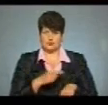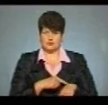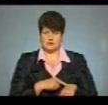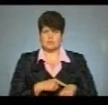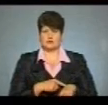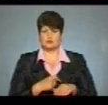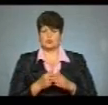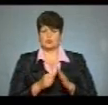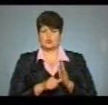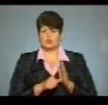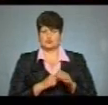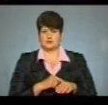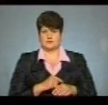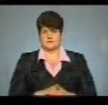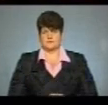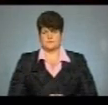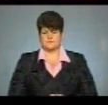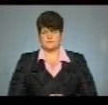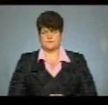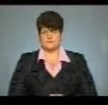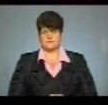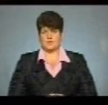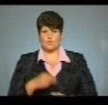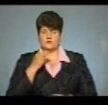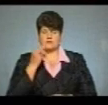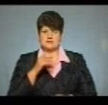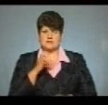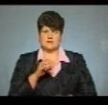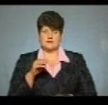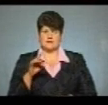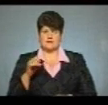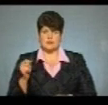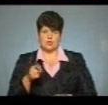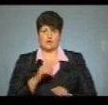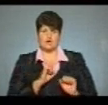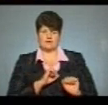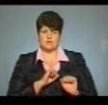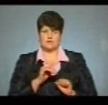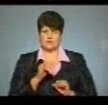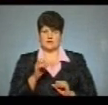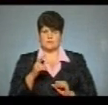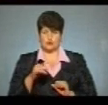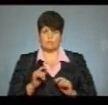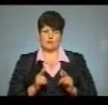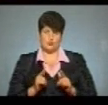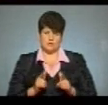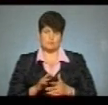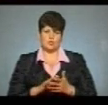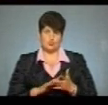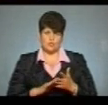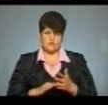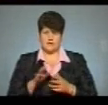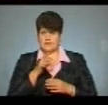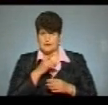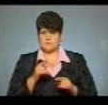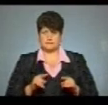23:00, 6:00. Обвинувачений Сергій Терендех та його адвокат Юрій Демкович погодились з продовженням